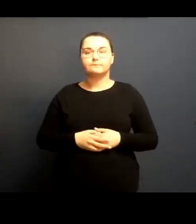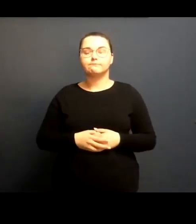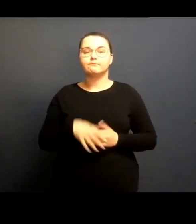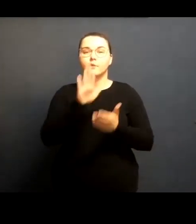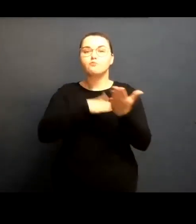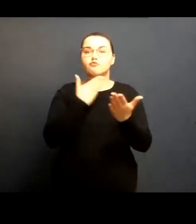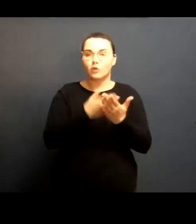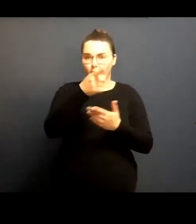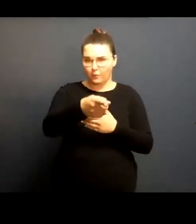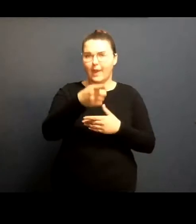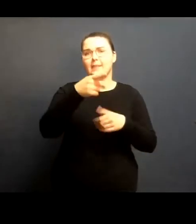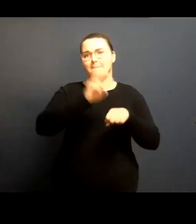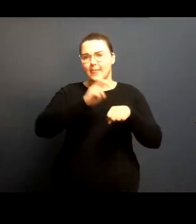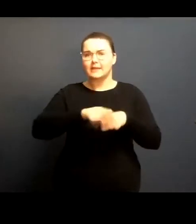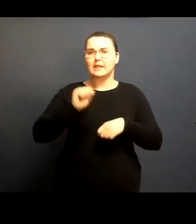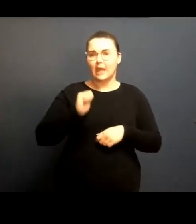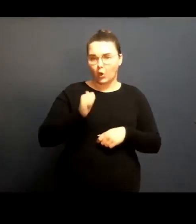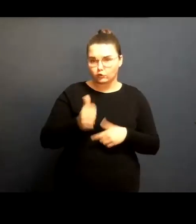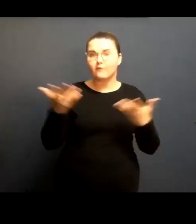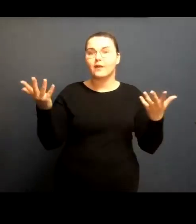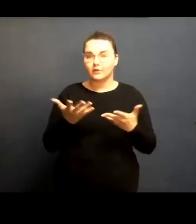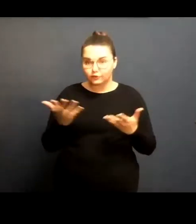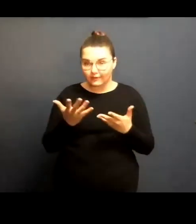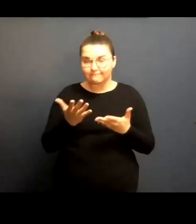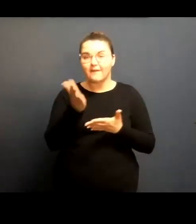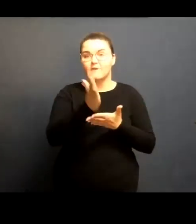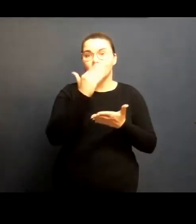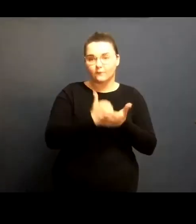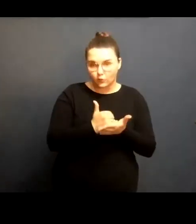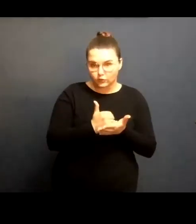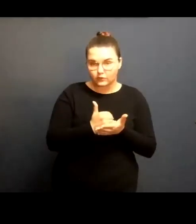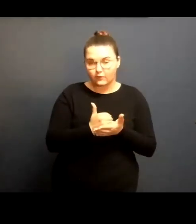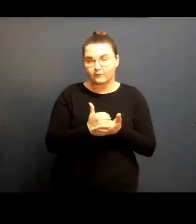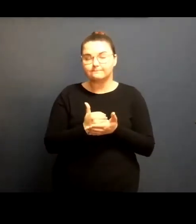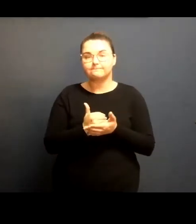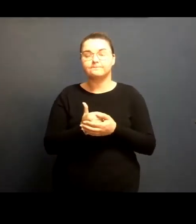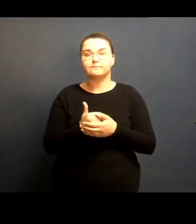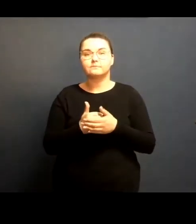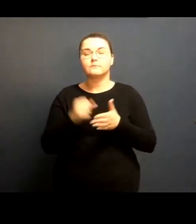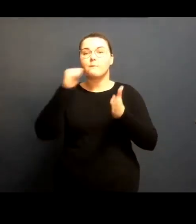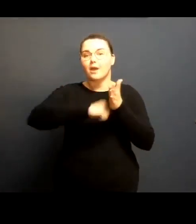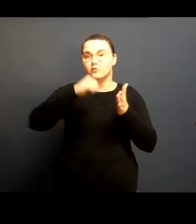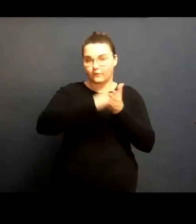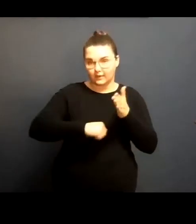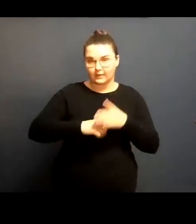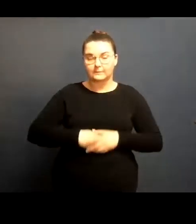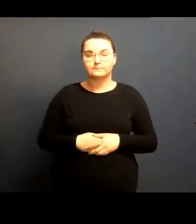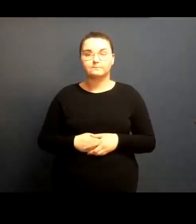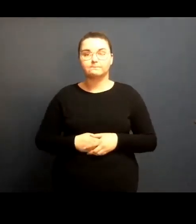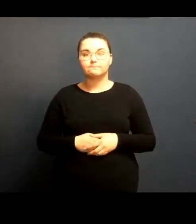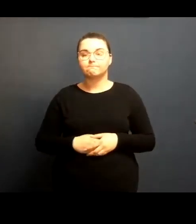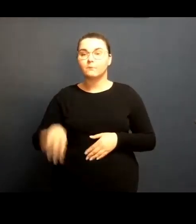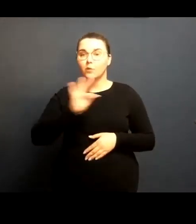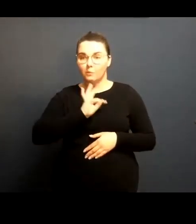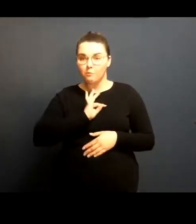jakościowych w województwie mazowieckim w 2013 roku to takie moje